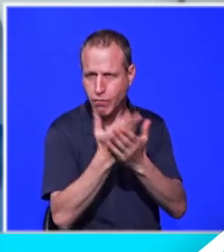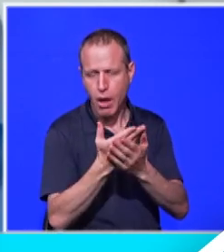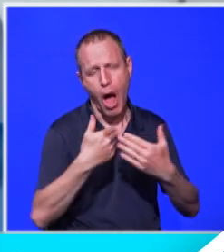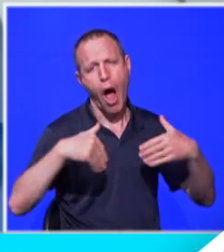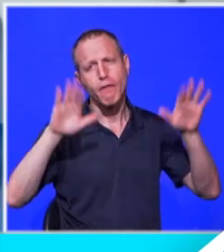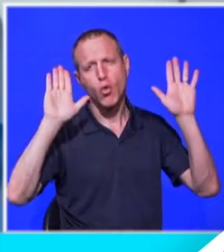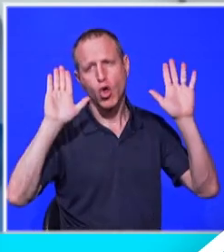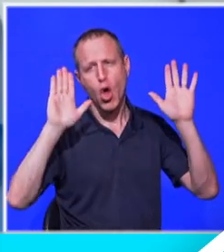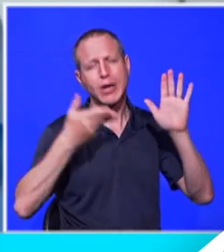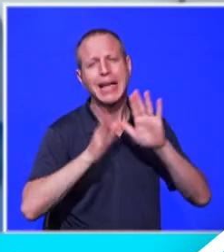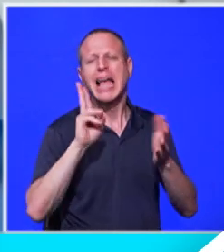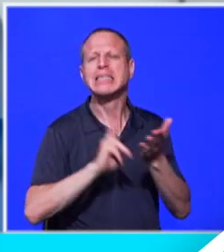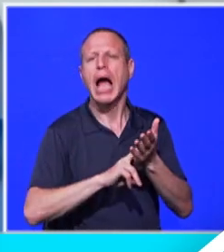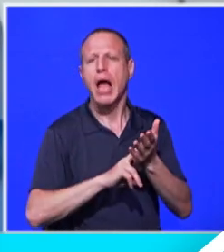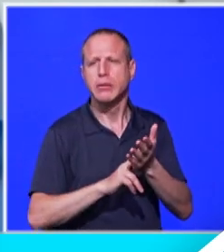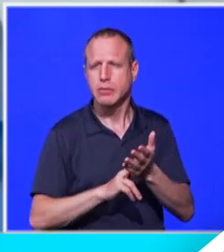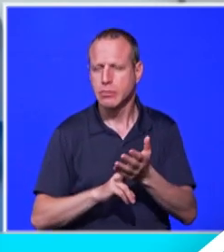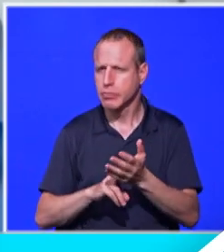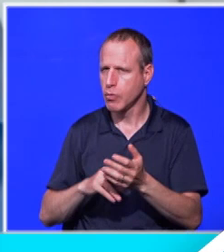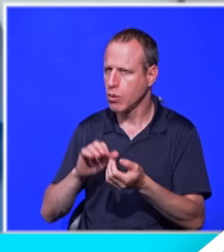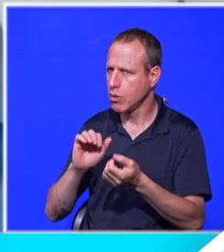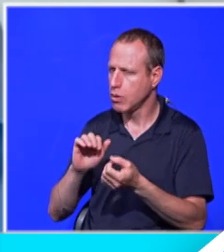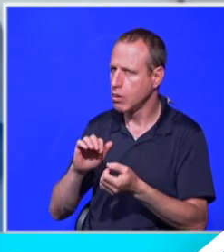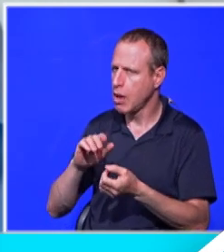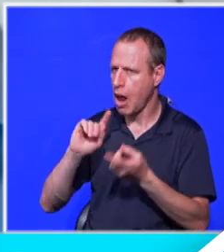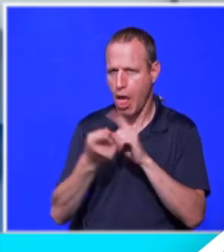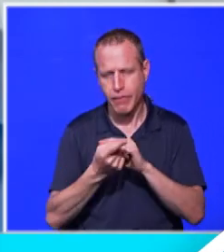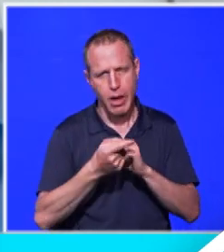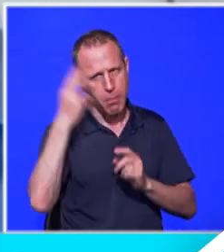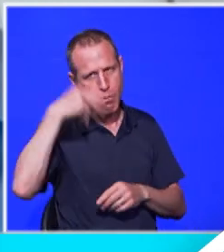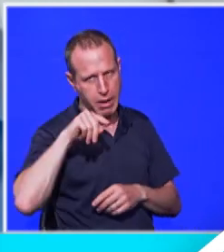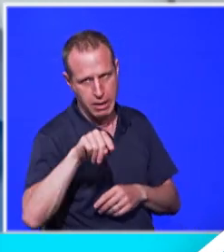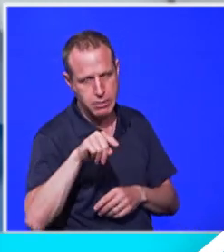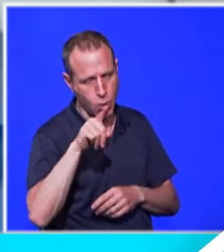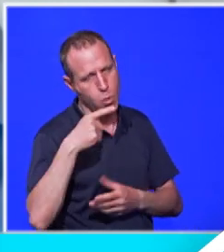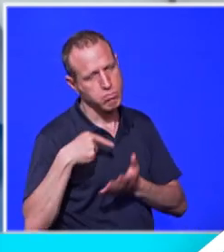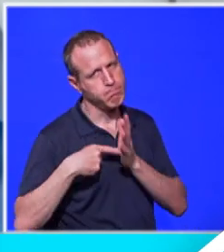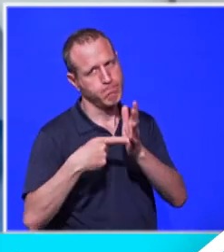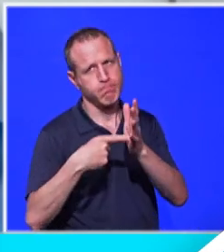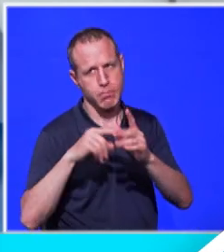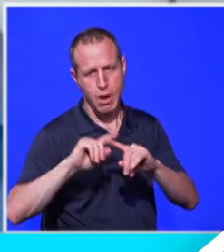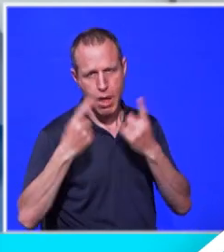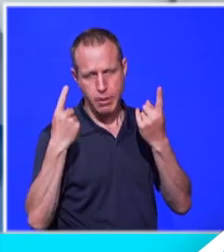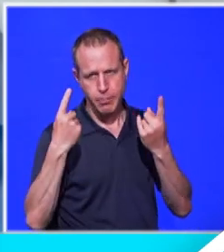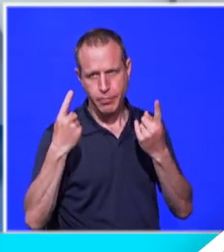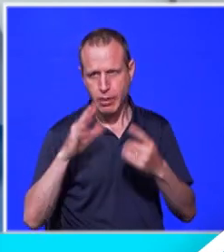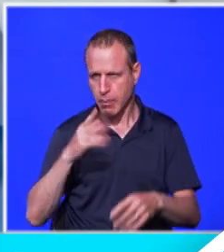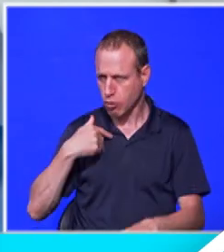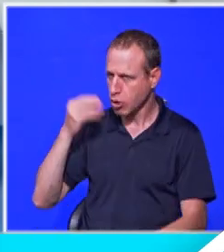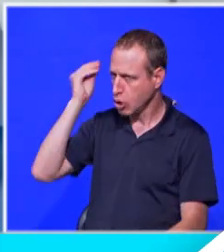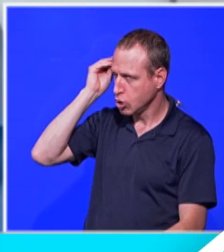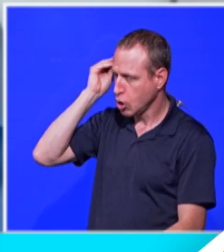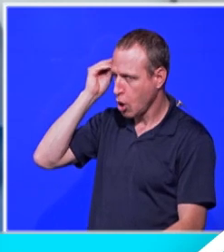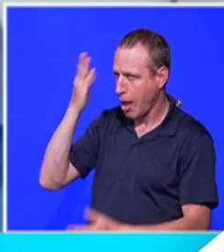חפותו, הוא יצא זכאי. כך שלהפך, במובן הזה הוא דווקא הדגים לאחרים. ככל שאני